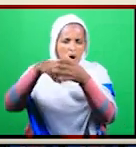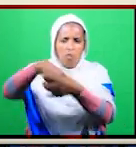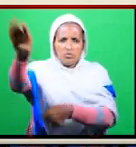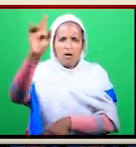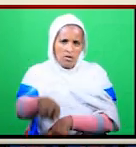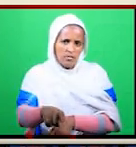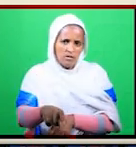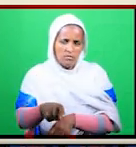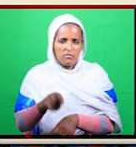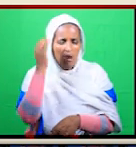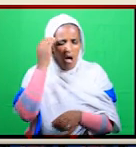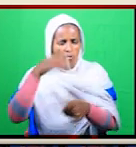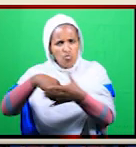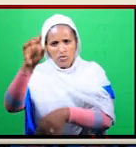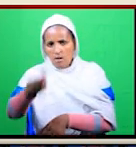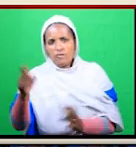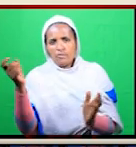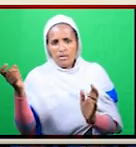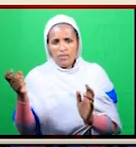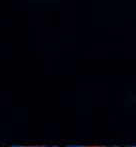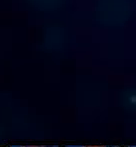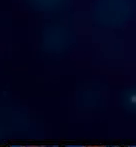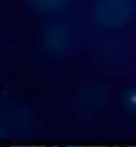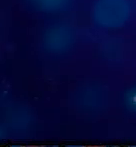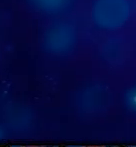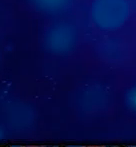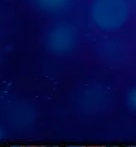መጠቀም ወደ ትዳር መግባት ያስፈልገዋል የሚል ሀሳብ ነው ያለው።